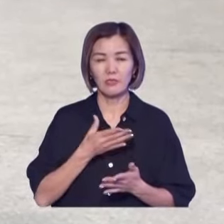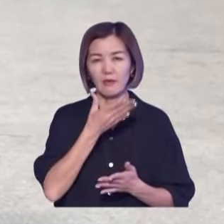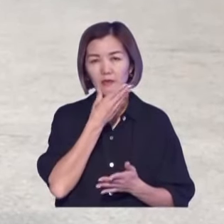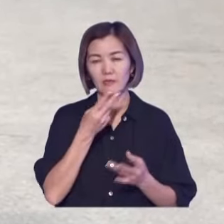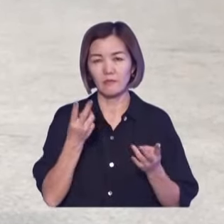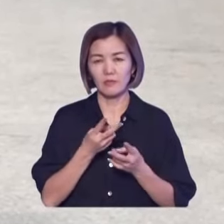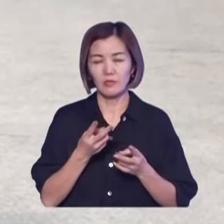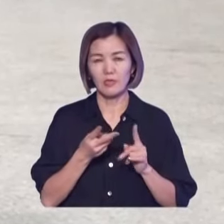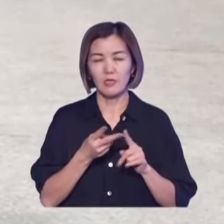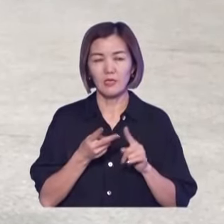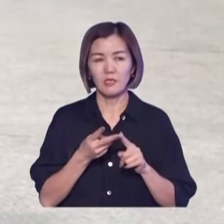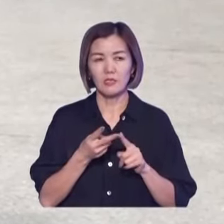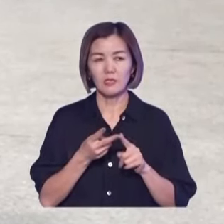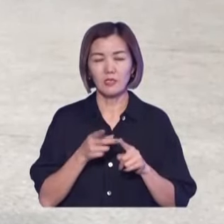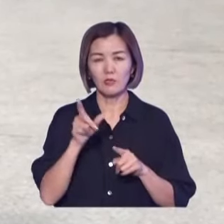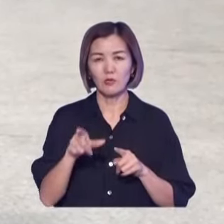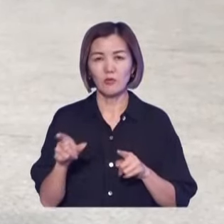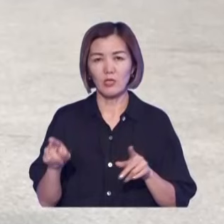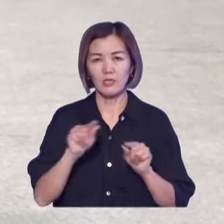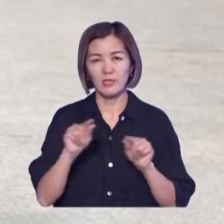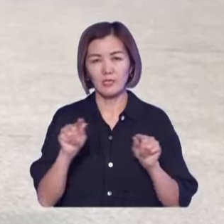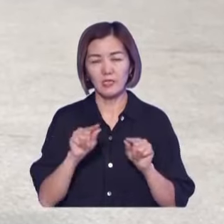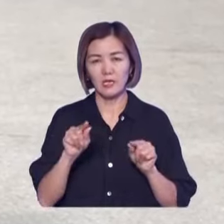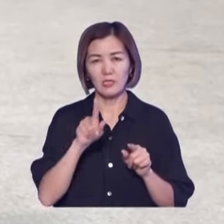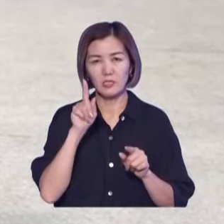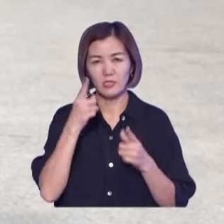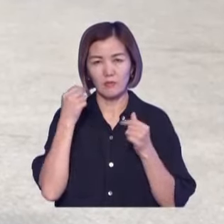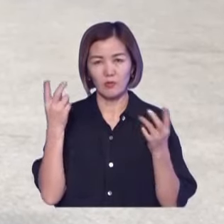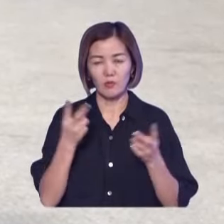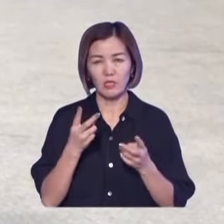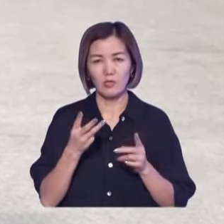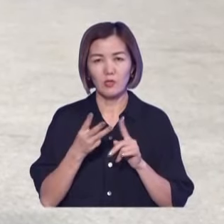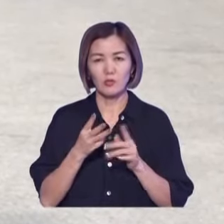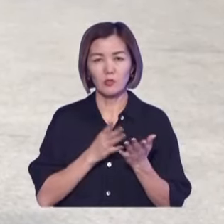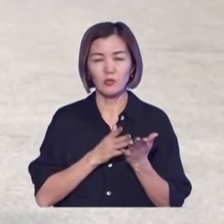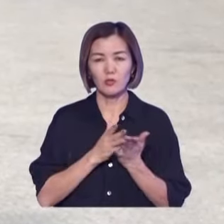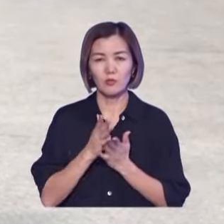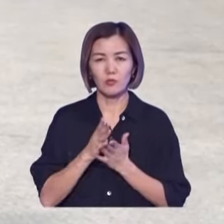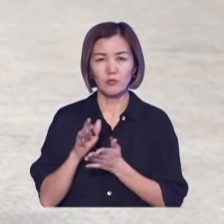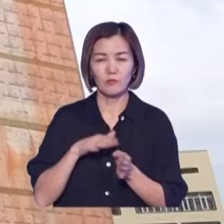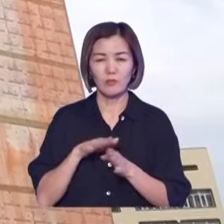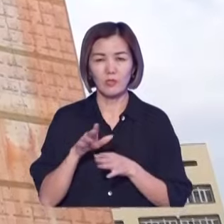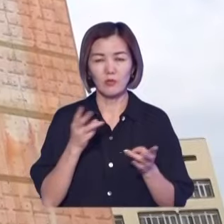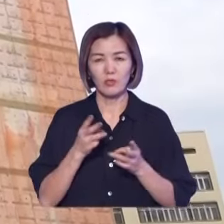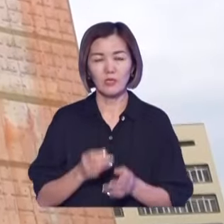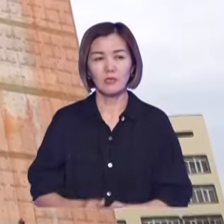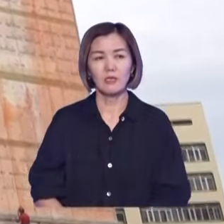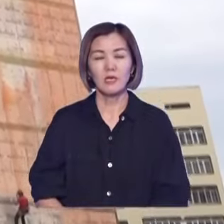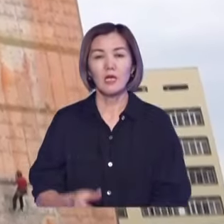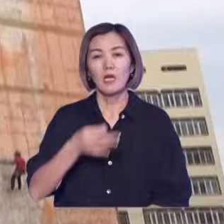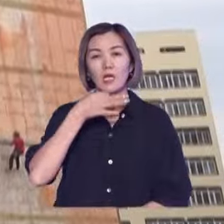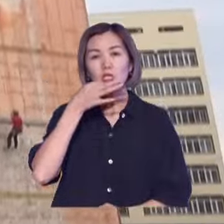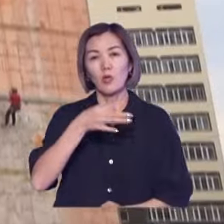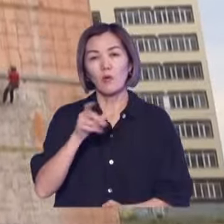үшін, екіншіден тұлғаларды жасөспірімді біліп жүру және туризмдік сала бойынша жұмыстар атқарылуы.